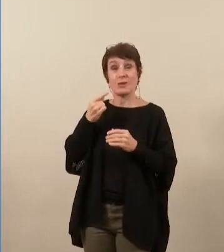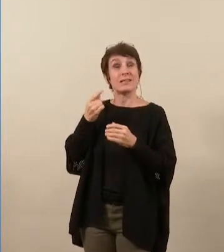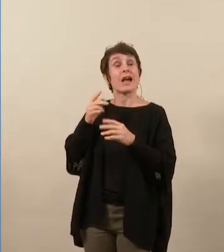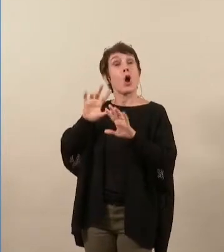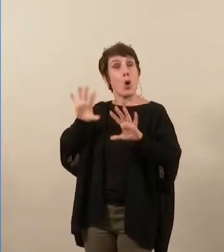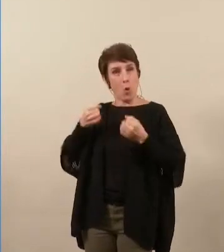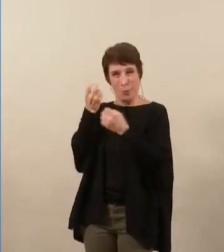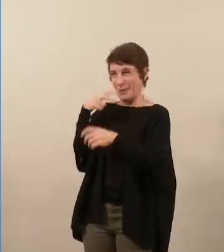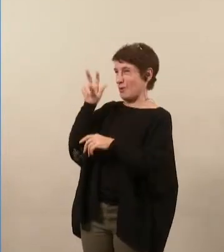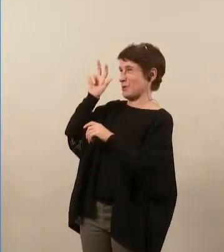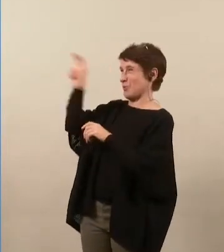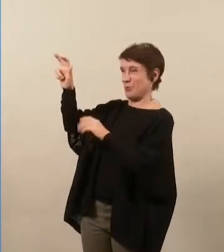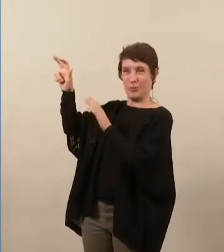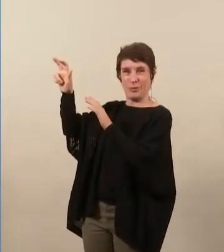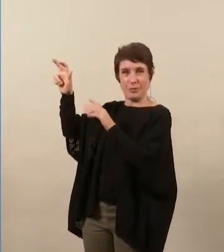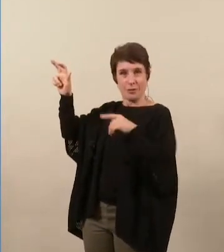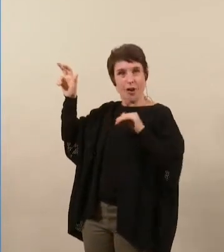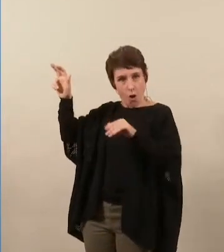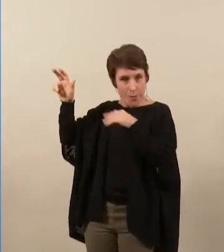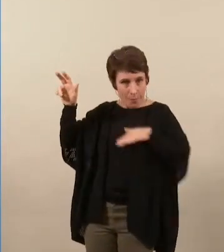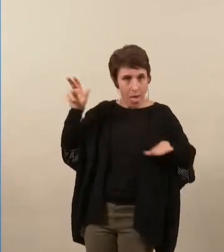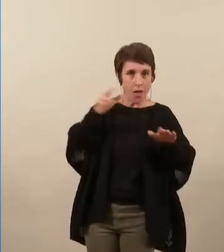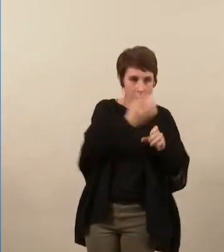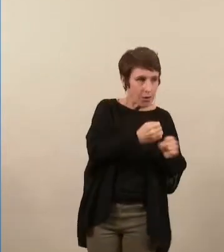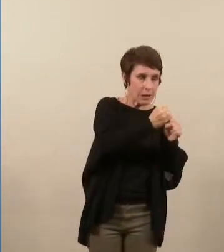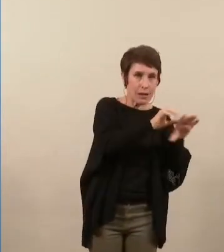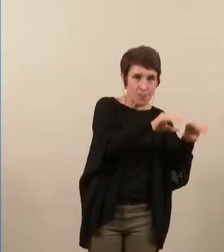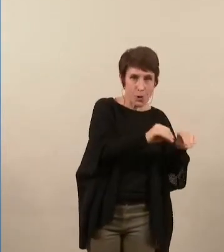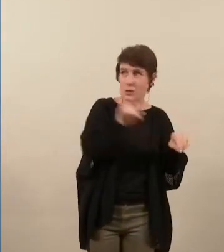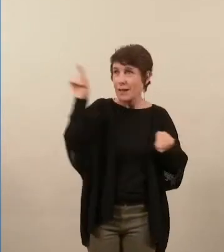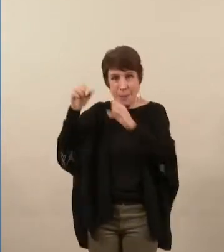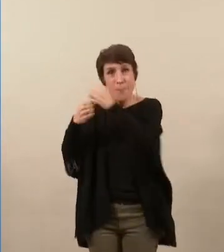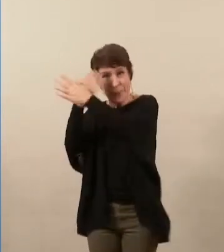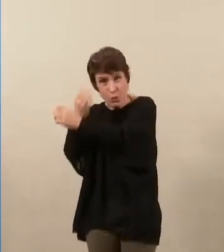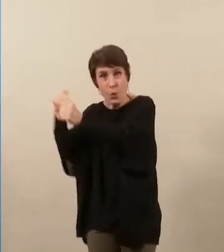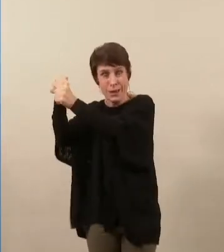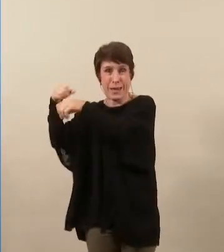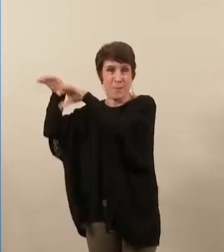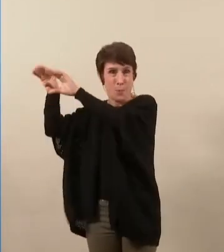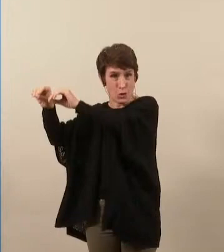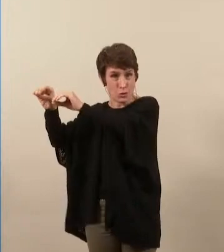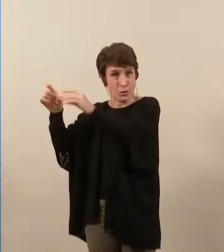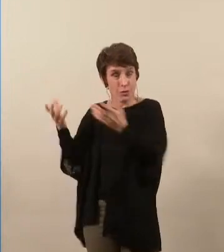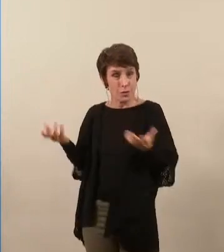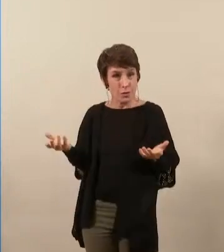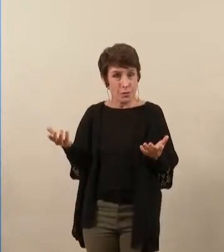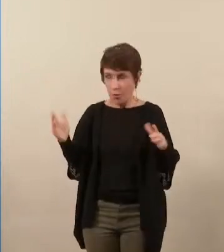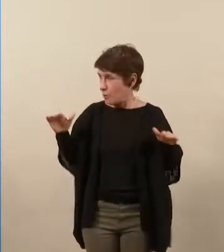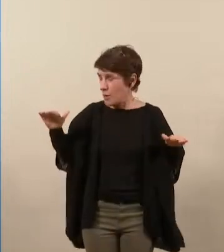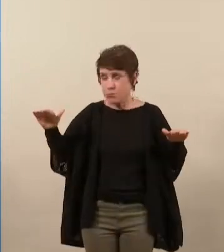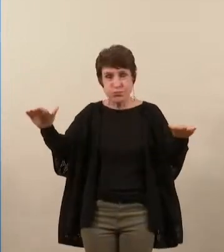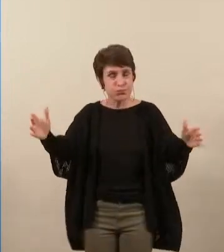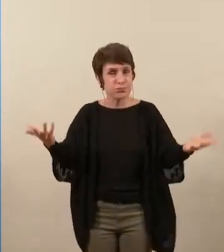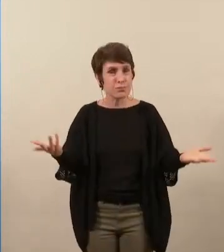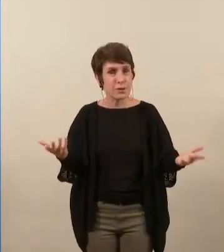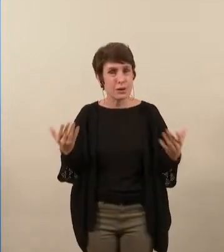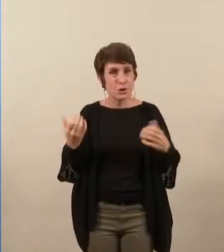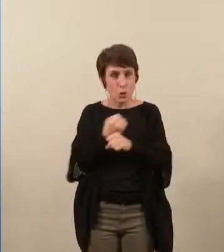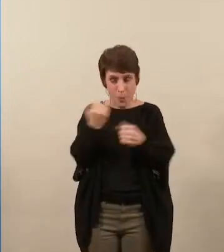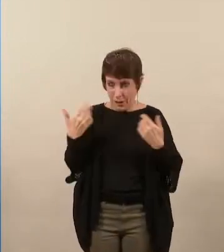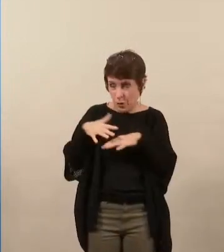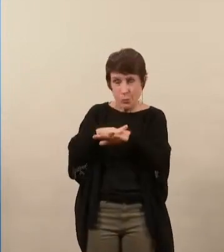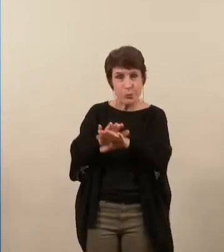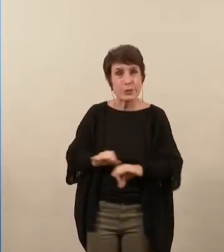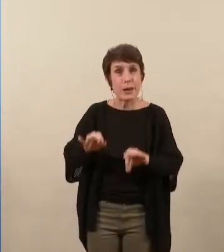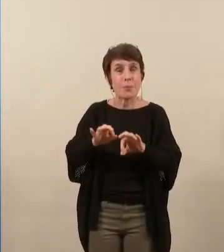des compétences, et la métropole en a également créé, en plus de ceux récupérés aux communes. Mais nous assistons depuis votre